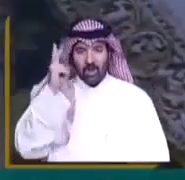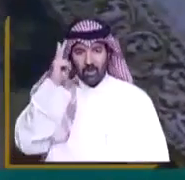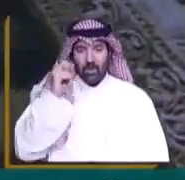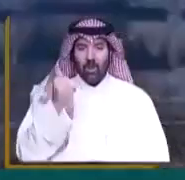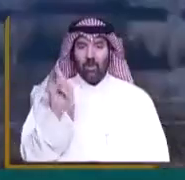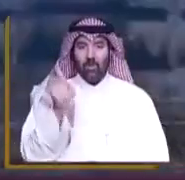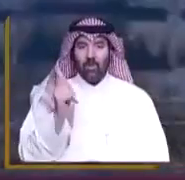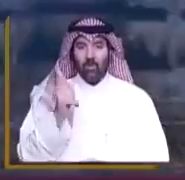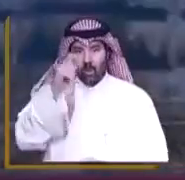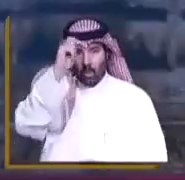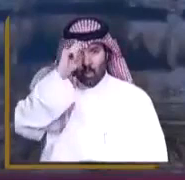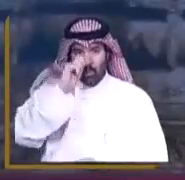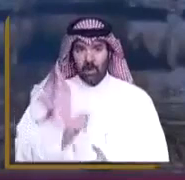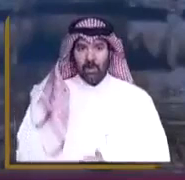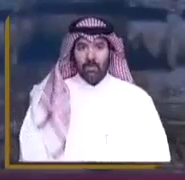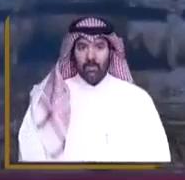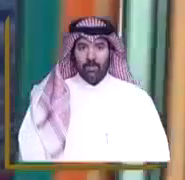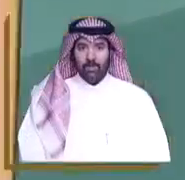وأوروبا.